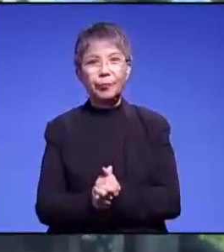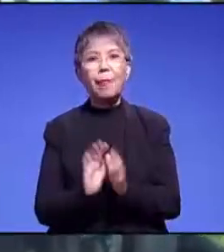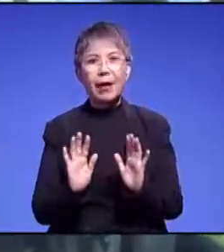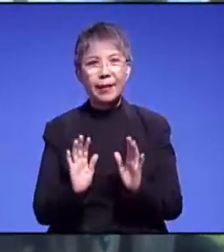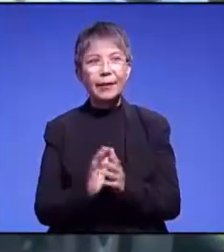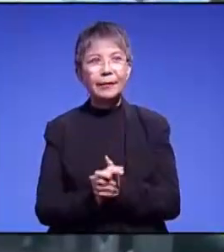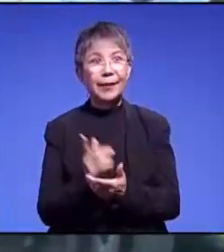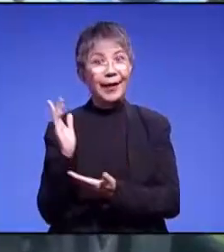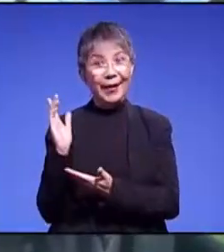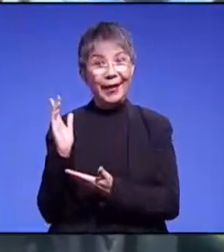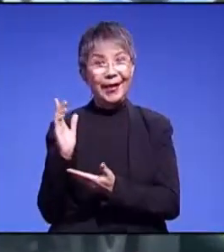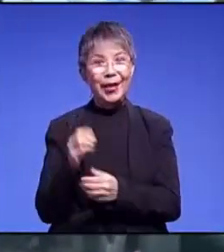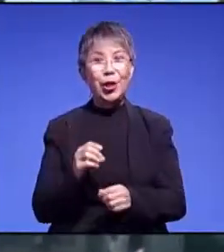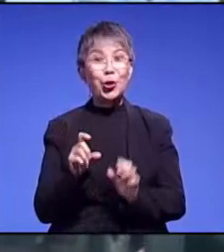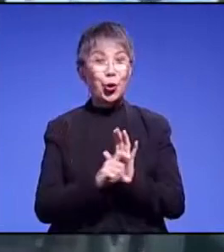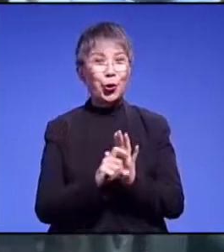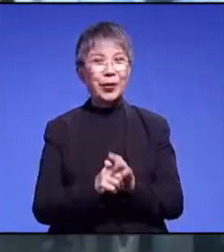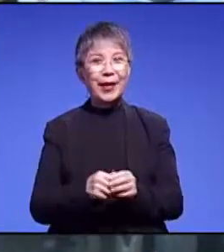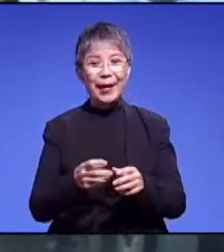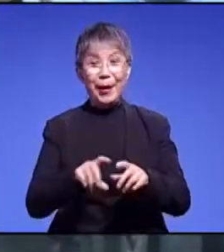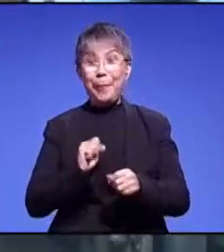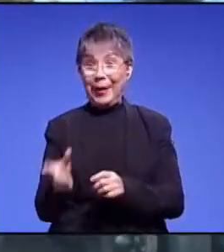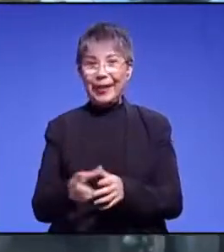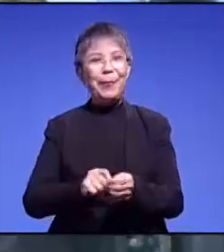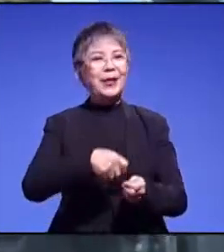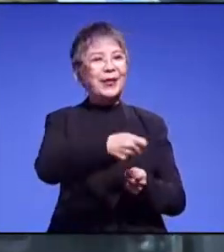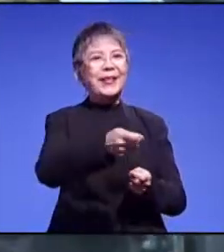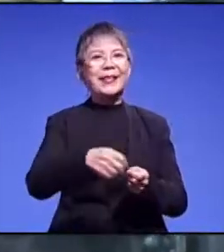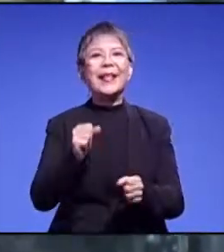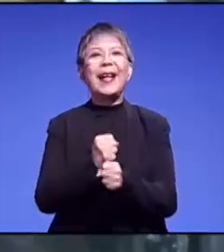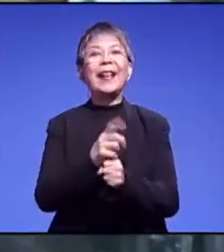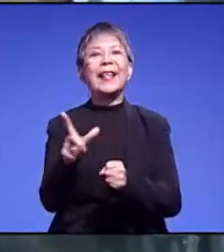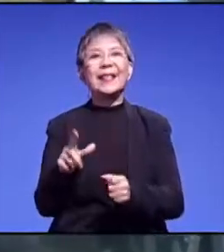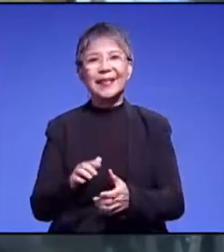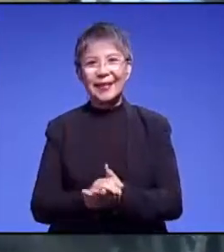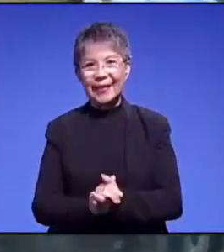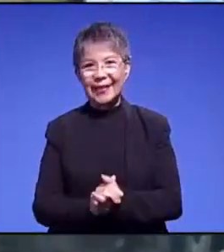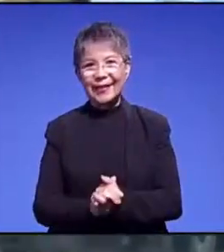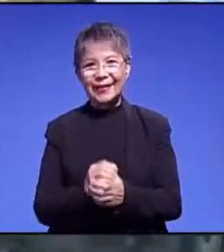Dan dah, Nasin. Iya, mari.